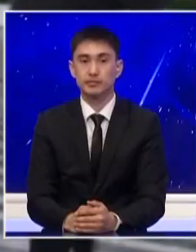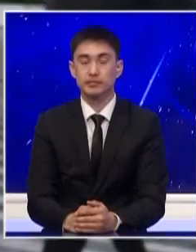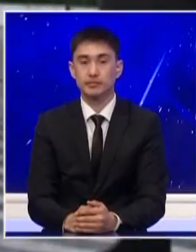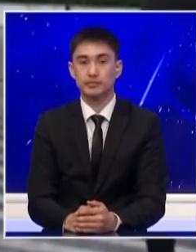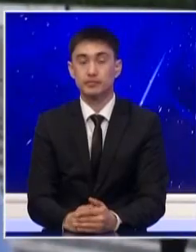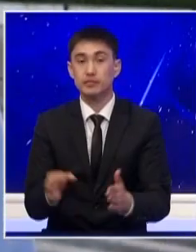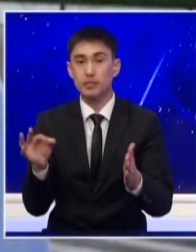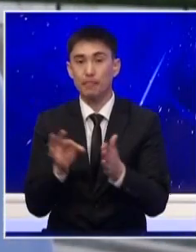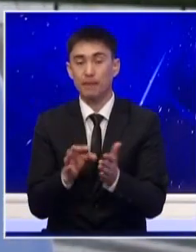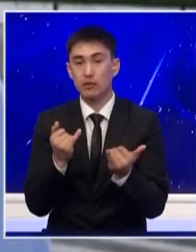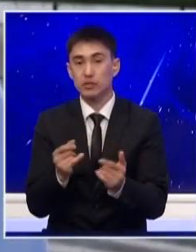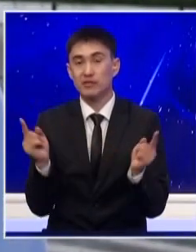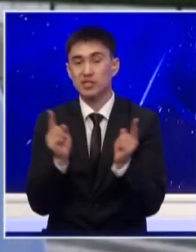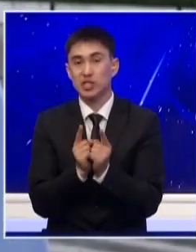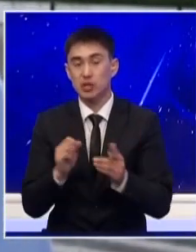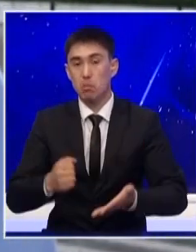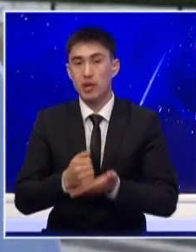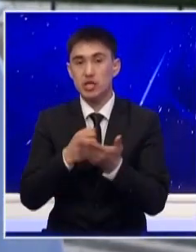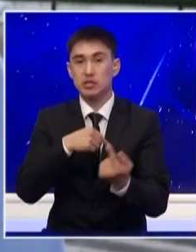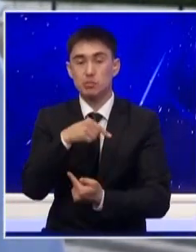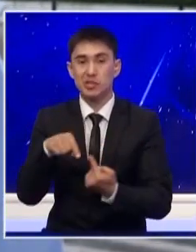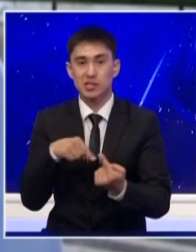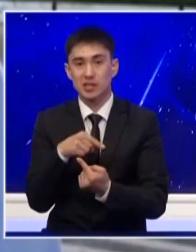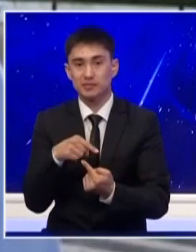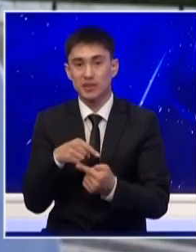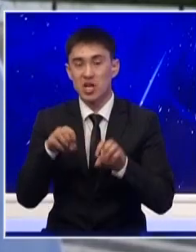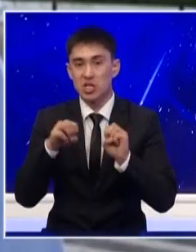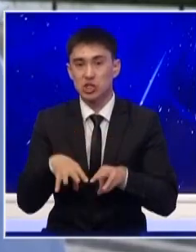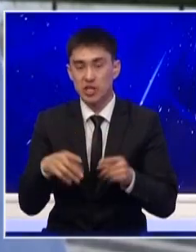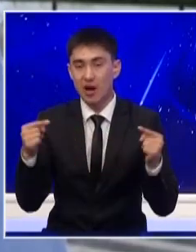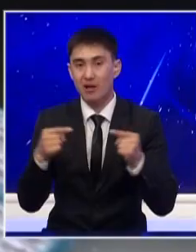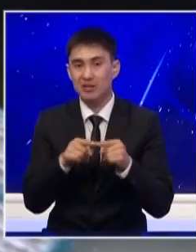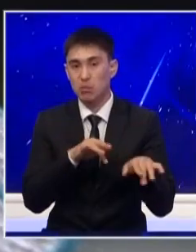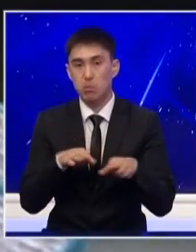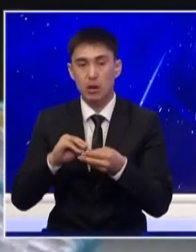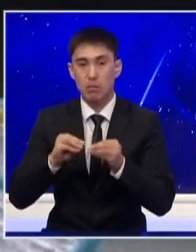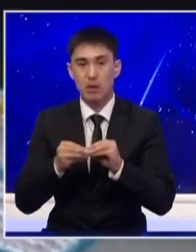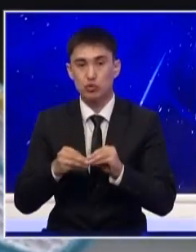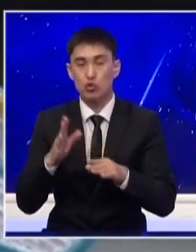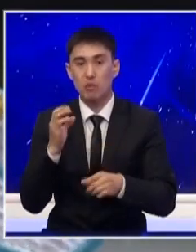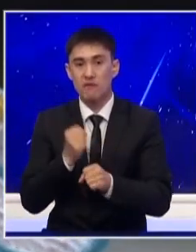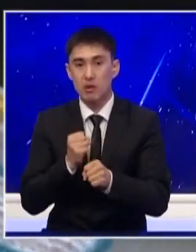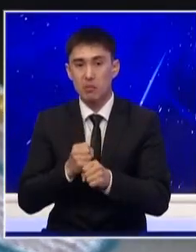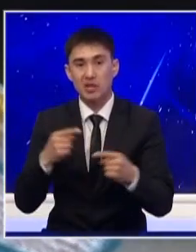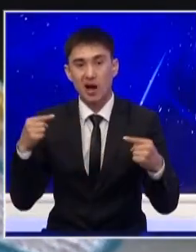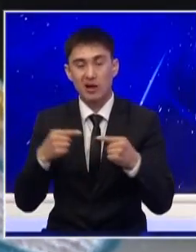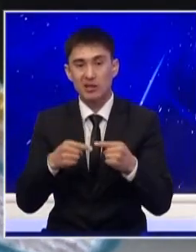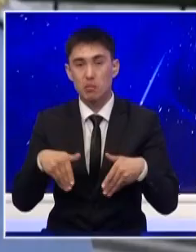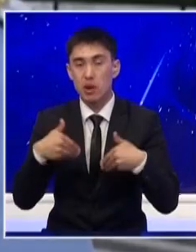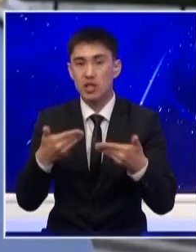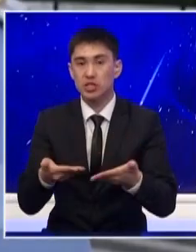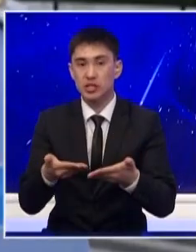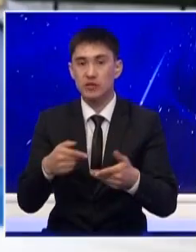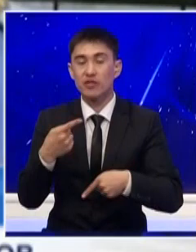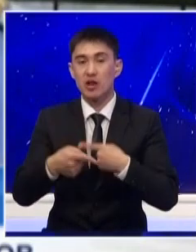Целью сегодняшней встречи является именно поддержка бизнеса, решение конкретных проблем, чтобы выработать конкретные предложения. И